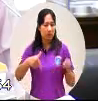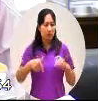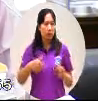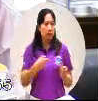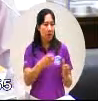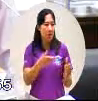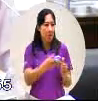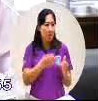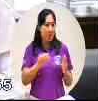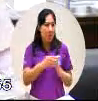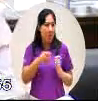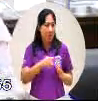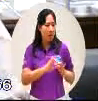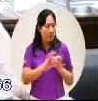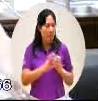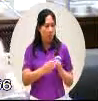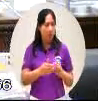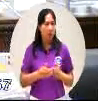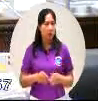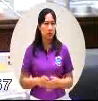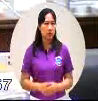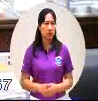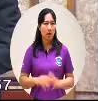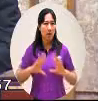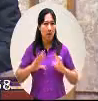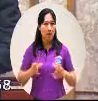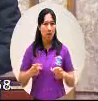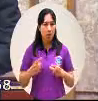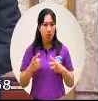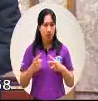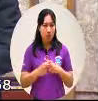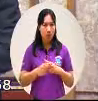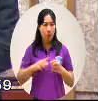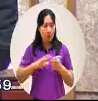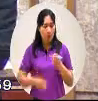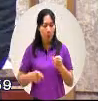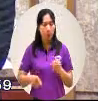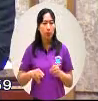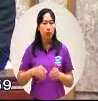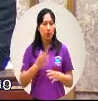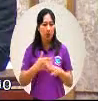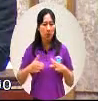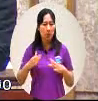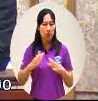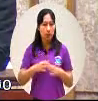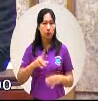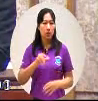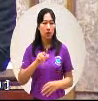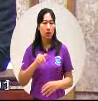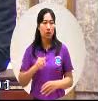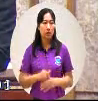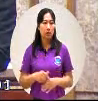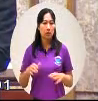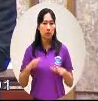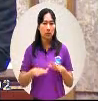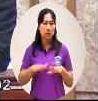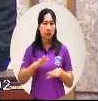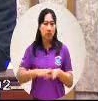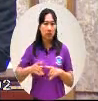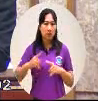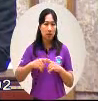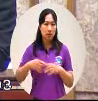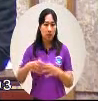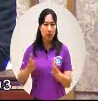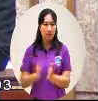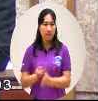下。 我想国小的国中的部分我们是学校老师，那成人的部分呢，其实我们也在协调社大尽可能也能